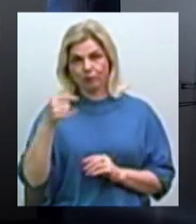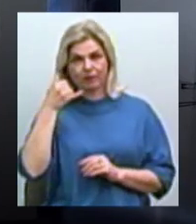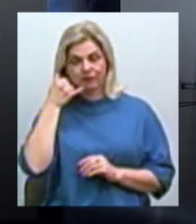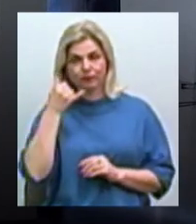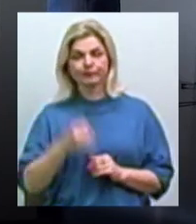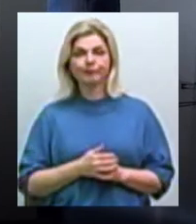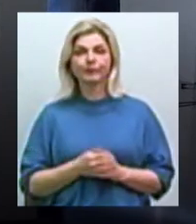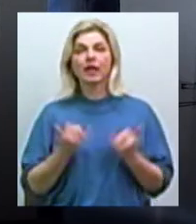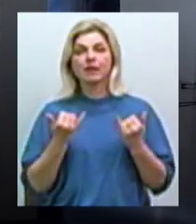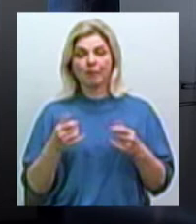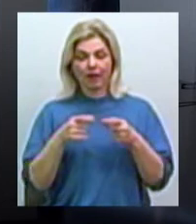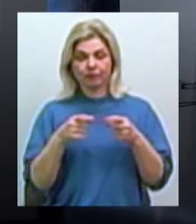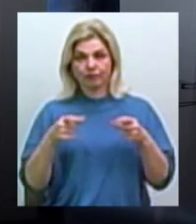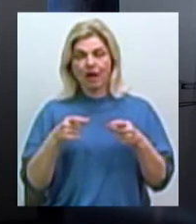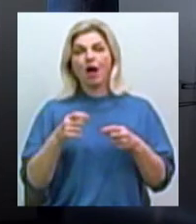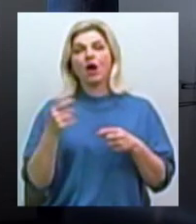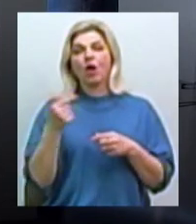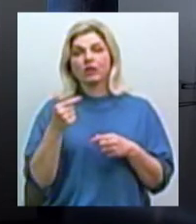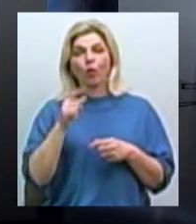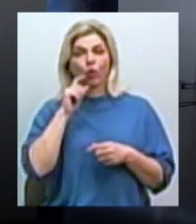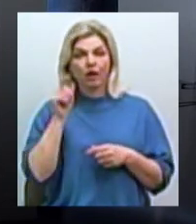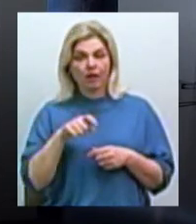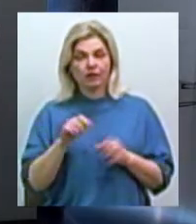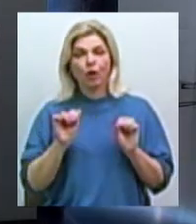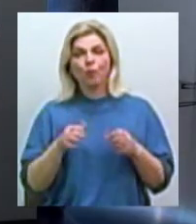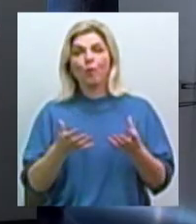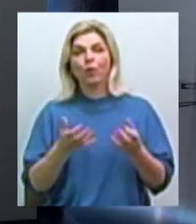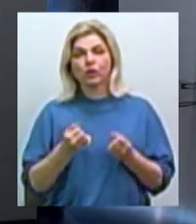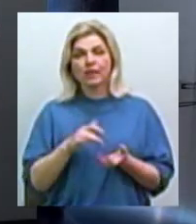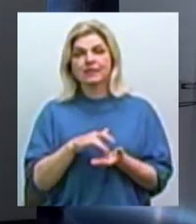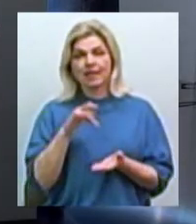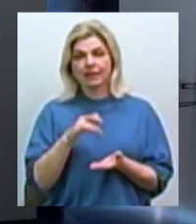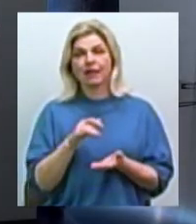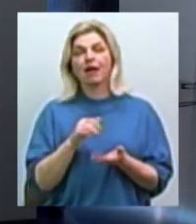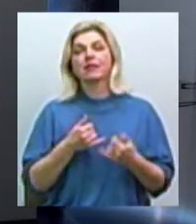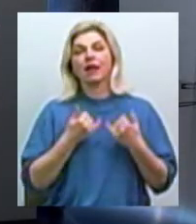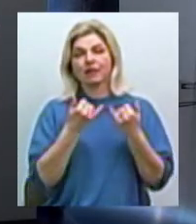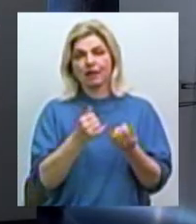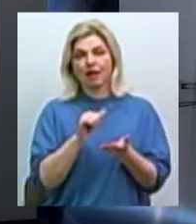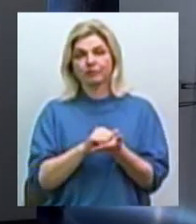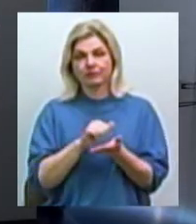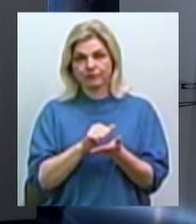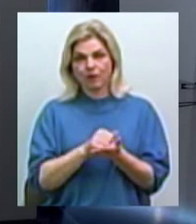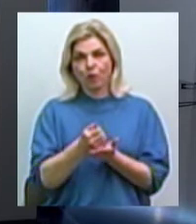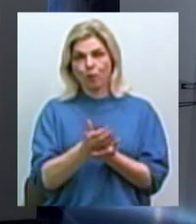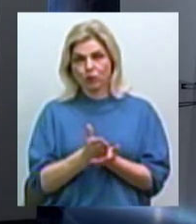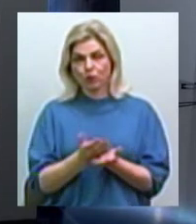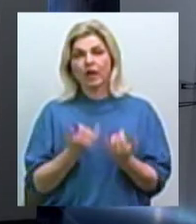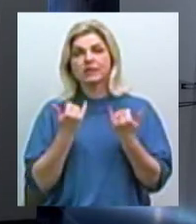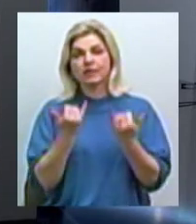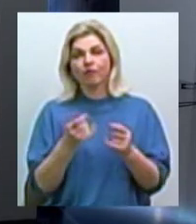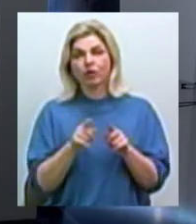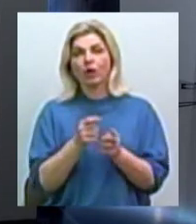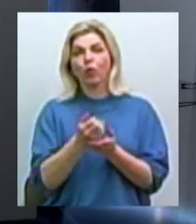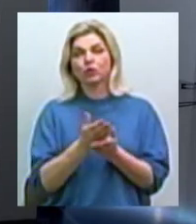Відтепер ID-картку громадянина України можна отримати у Центрі надання адміністративних послуг. Сьогодні таку